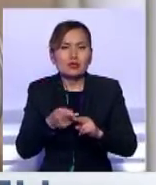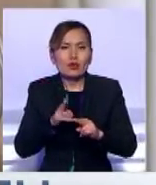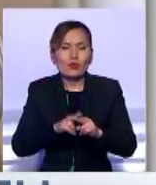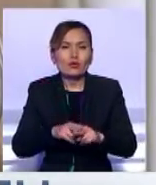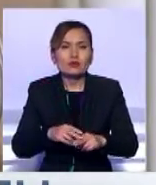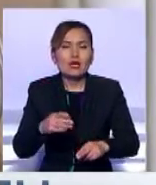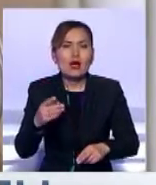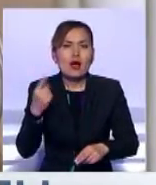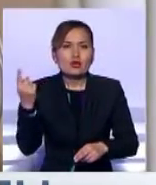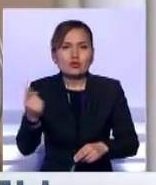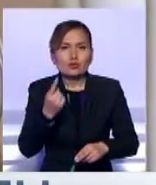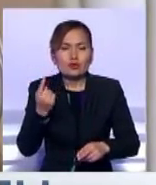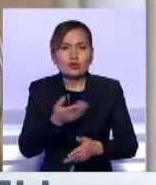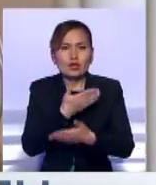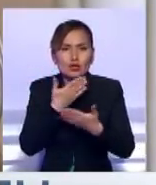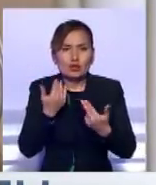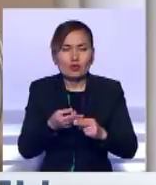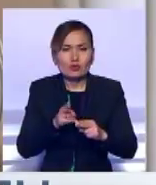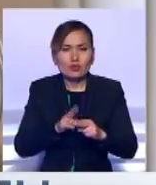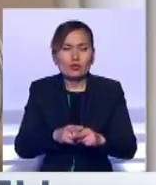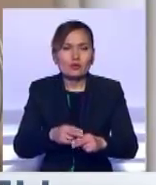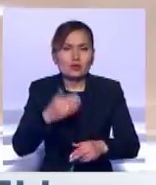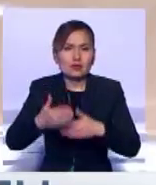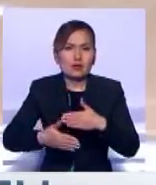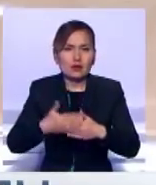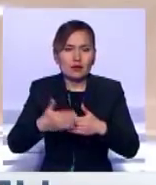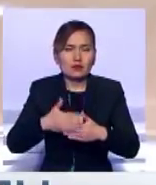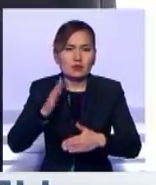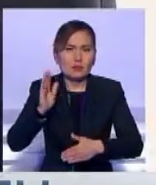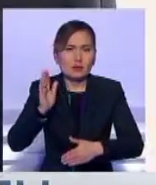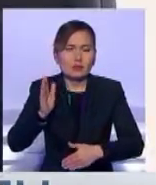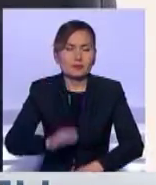ай сайынғы төлемақысының көлемін азайта алады деп отыр.